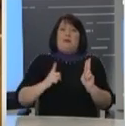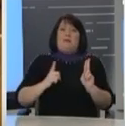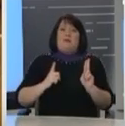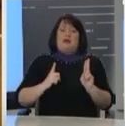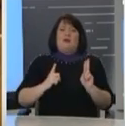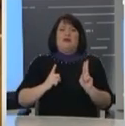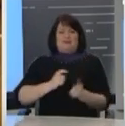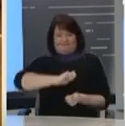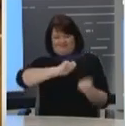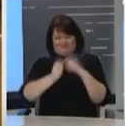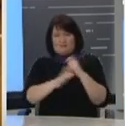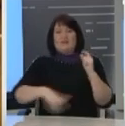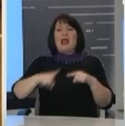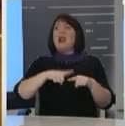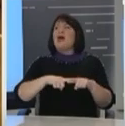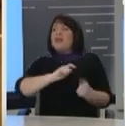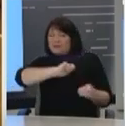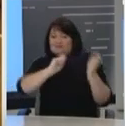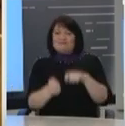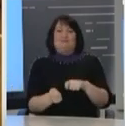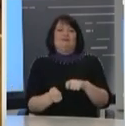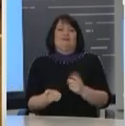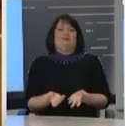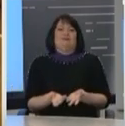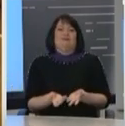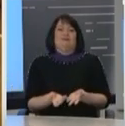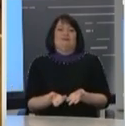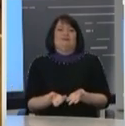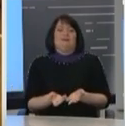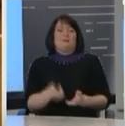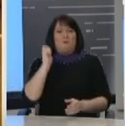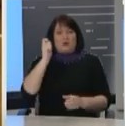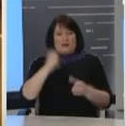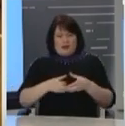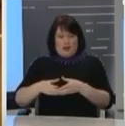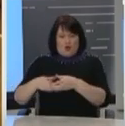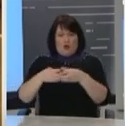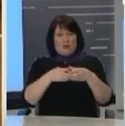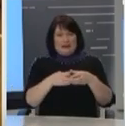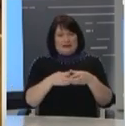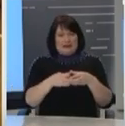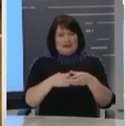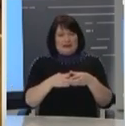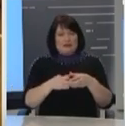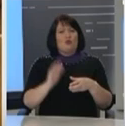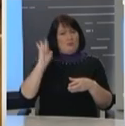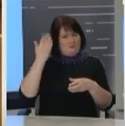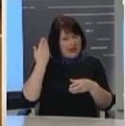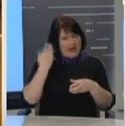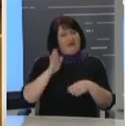έχει αλλάξει ρότα. Και το κάνει έχοντας στο τιμόνι όχι τα κόμματα που την οδήγησαν πραγματικά στα